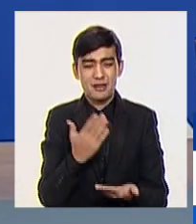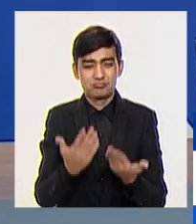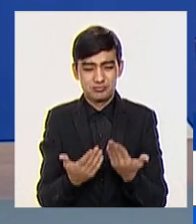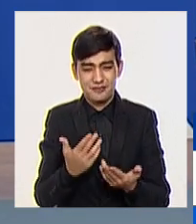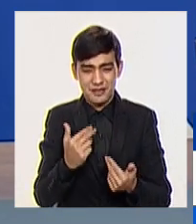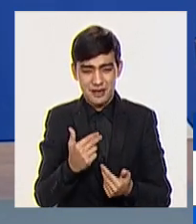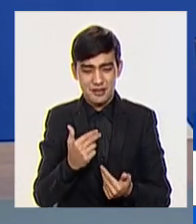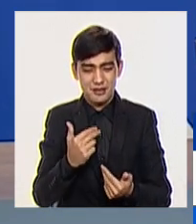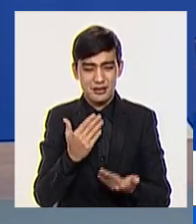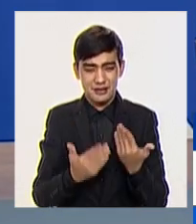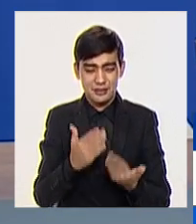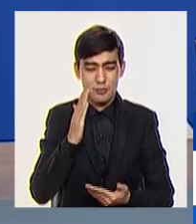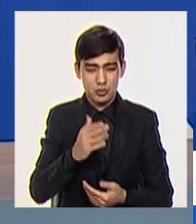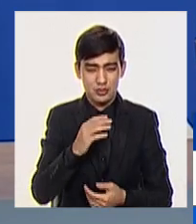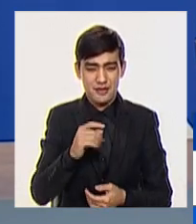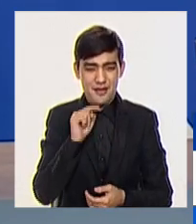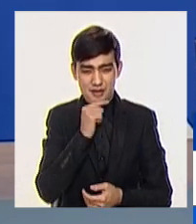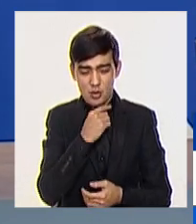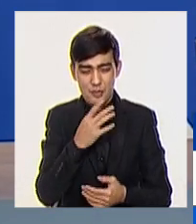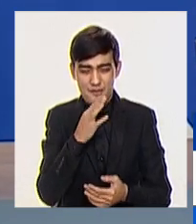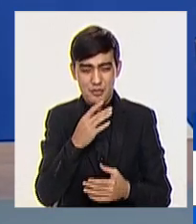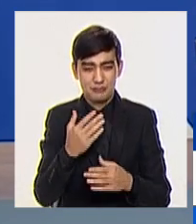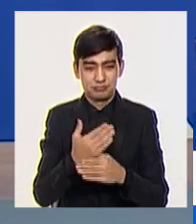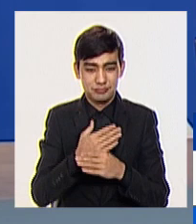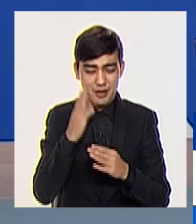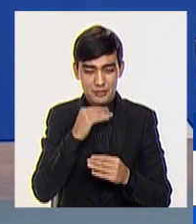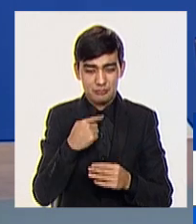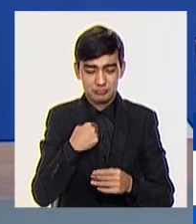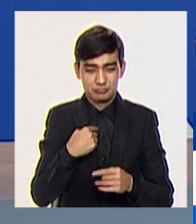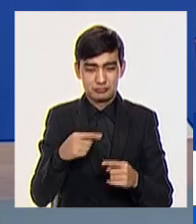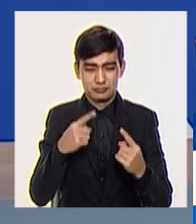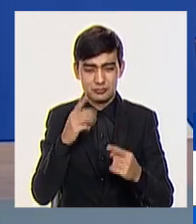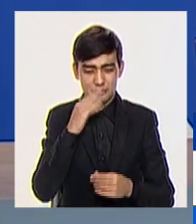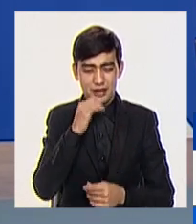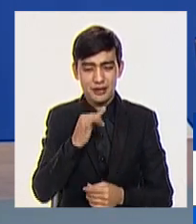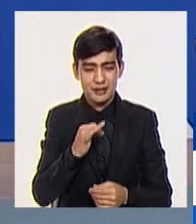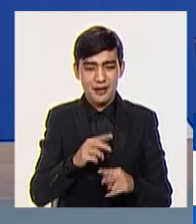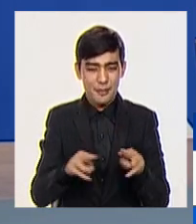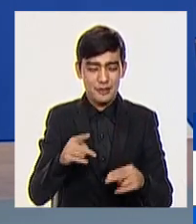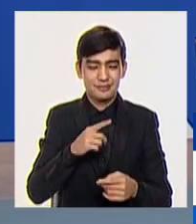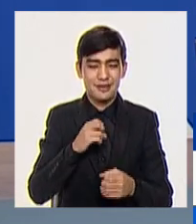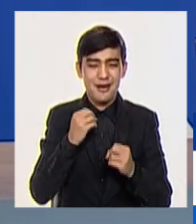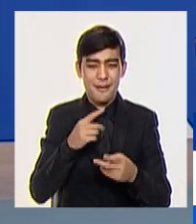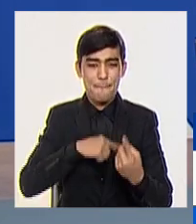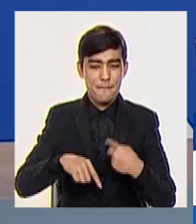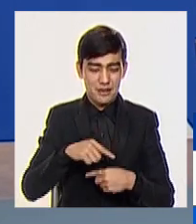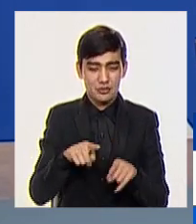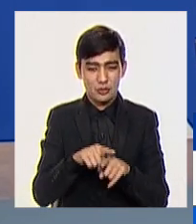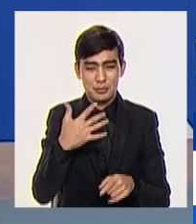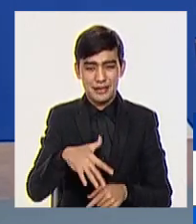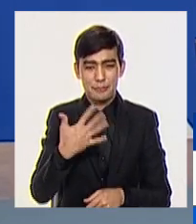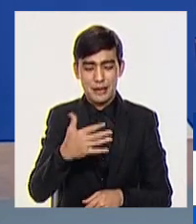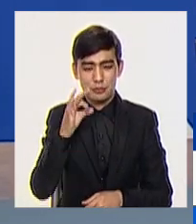будет позволять экономическая обстановка. Так же, как и мы,